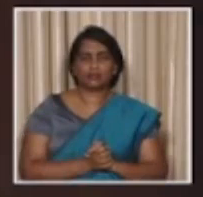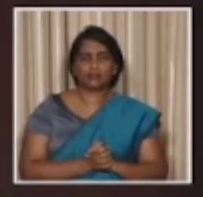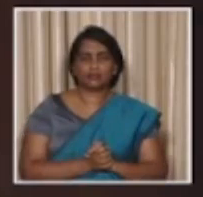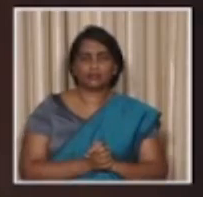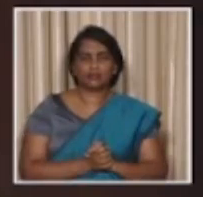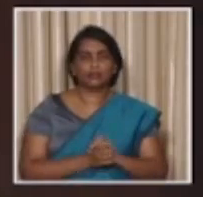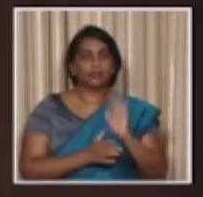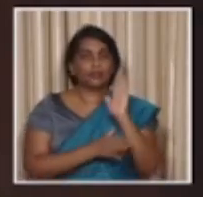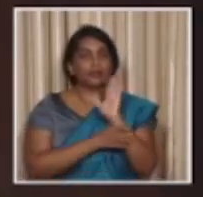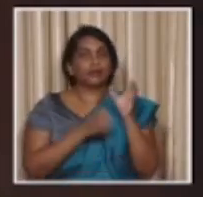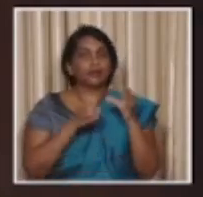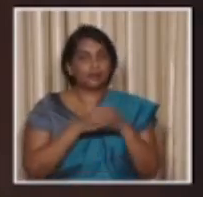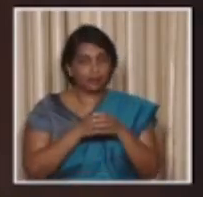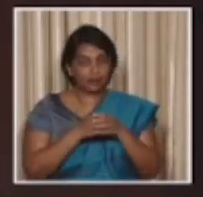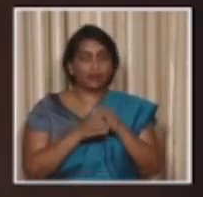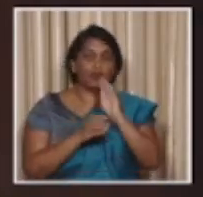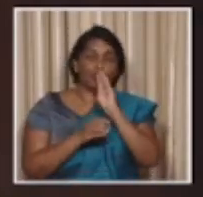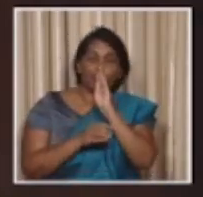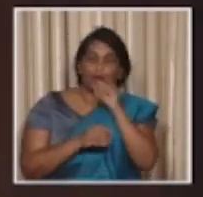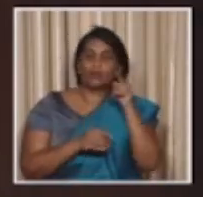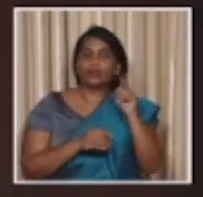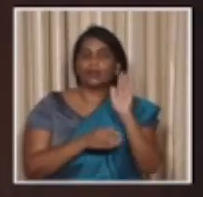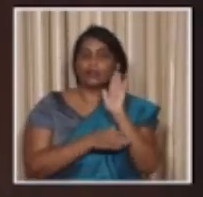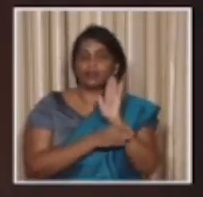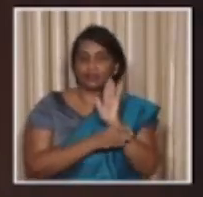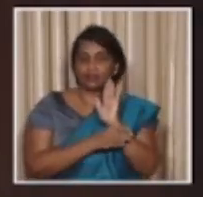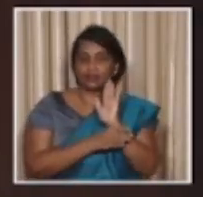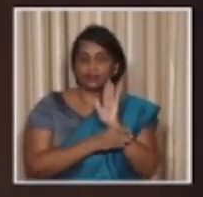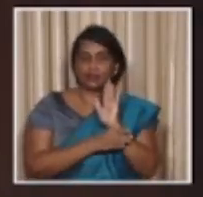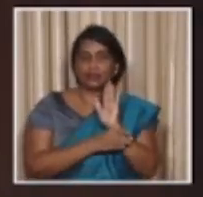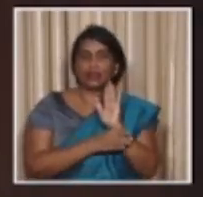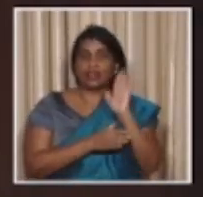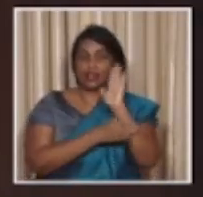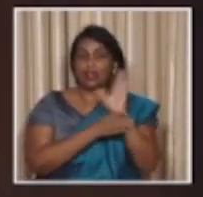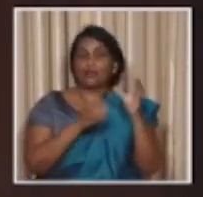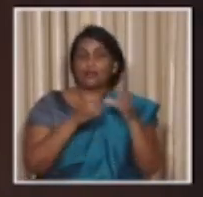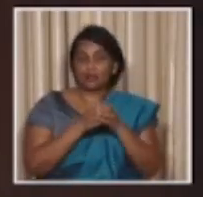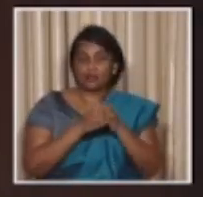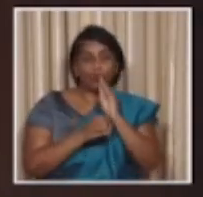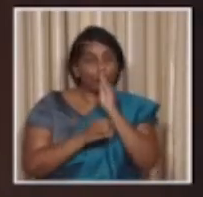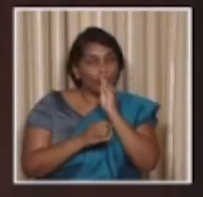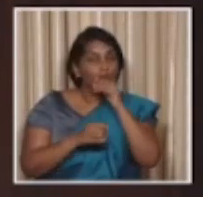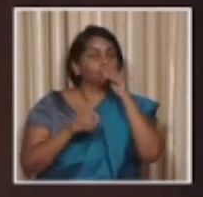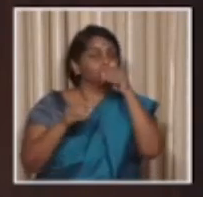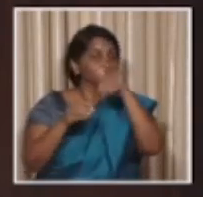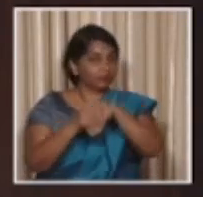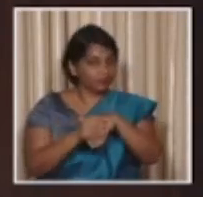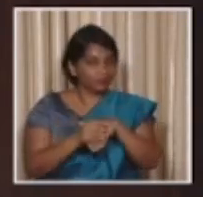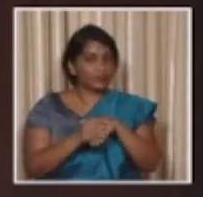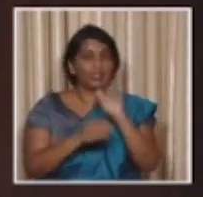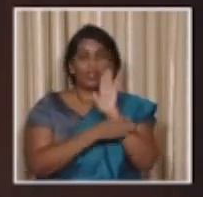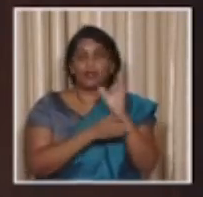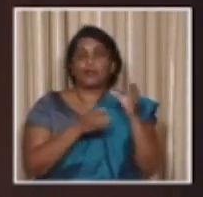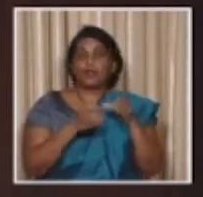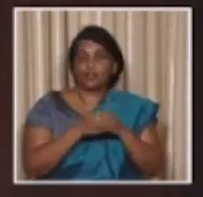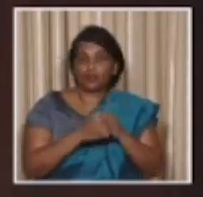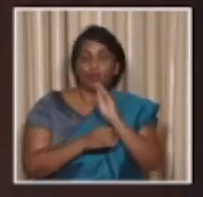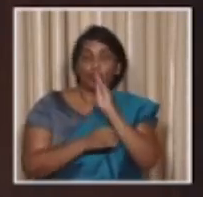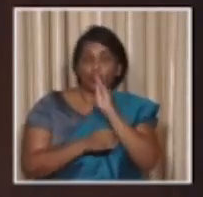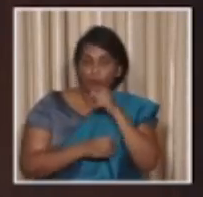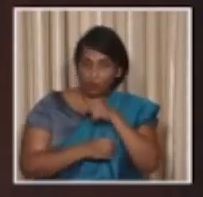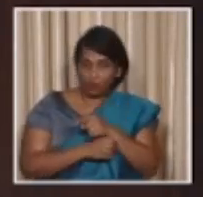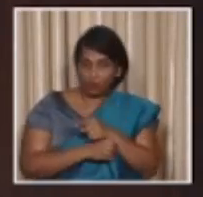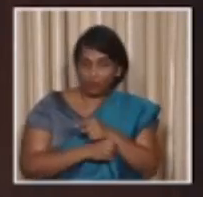මේ ශ්‍රී ලංකා නිදහස් පක්ෂයේ අඩුව ධර්මයේ ශ්‍රී ලංකා නිදහස් පක්ෂයේ අඩුව ධර්මයේ ශ්‍රී ලංකා නිදහස් පක්ෂයේ අඩුව